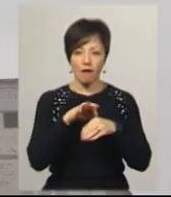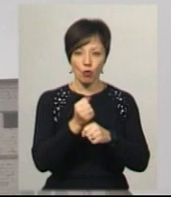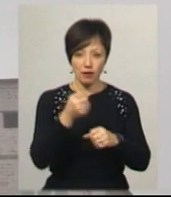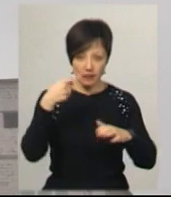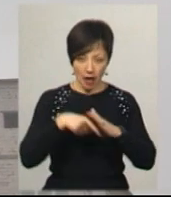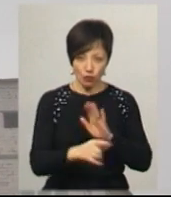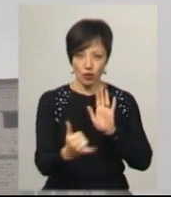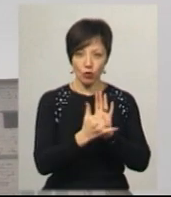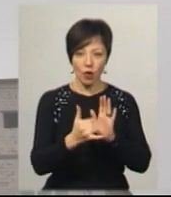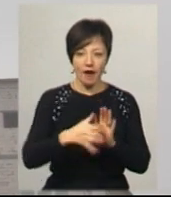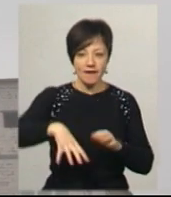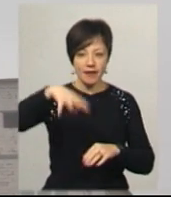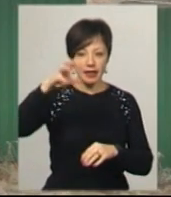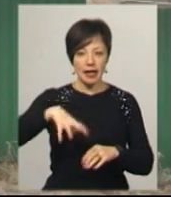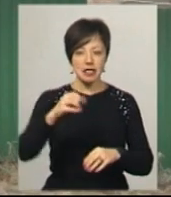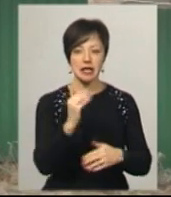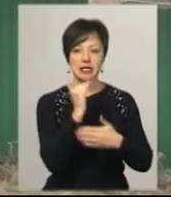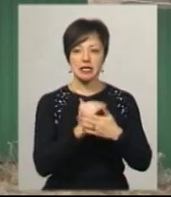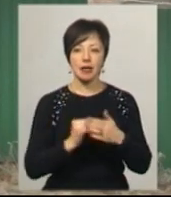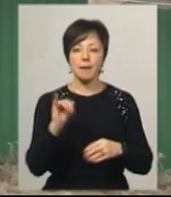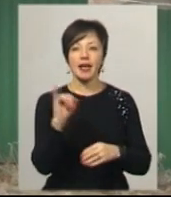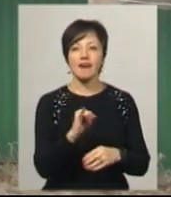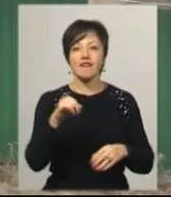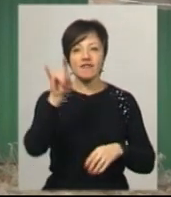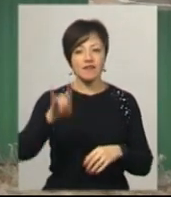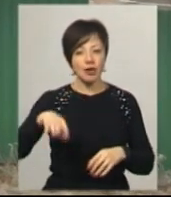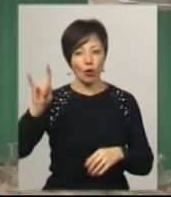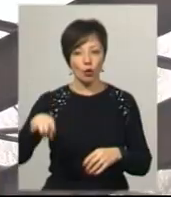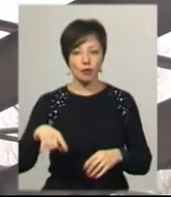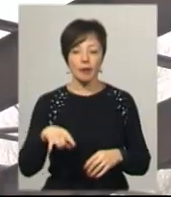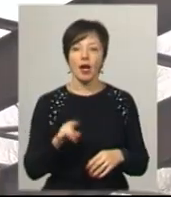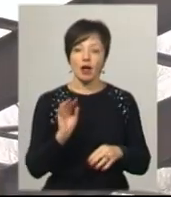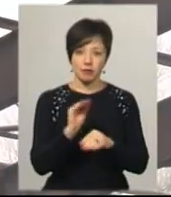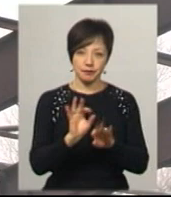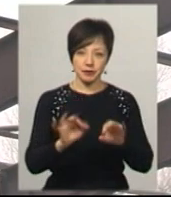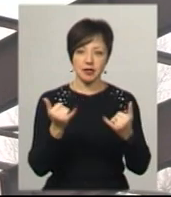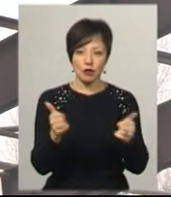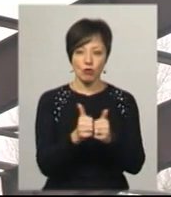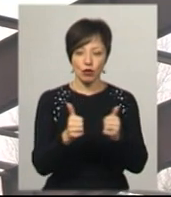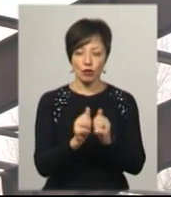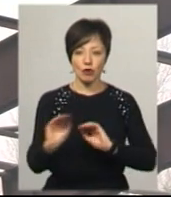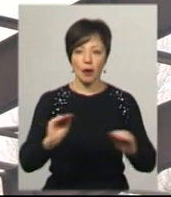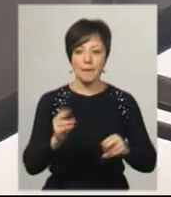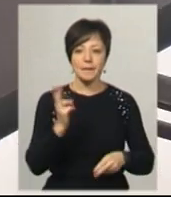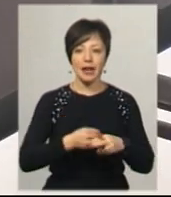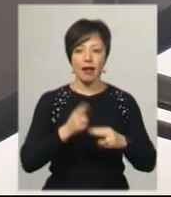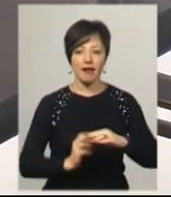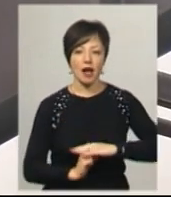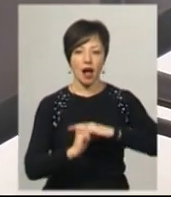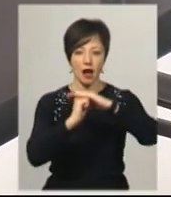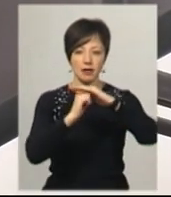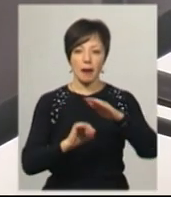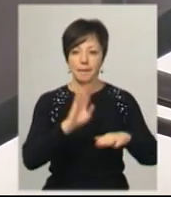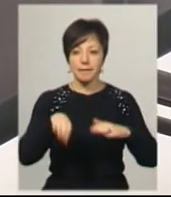зі встановлення вентиляційних систем та вікон, каже майстер будівництва Сергій Гриньков. Додає, наразі поруч з корпусом змонтований металевий каркас під